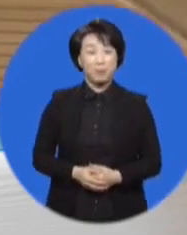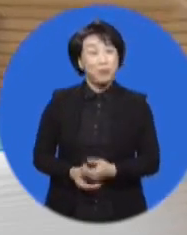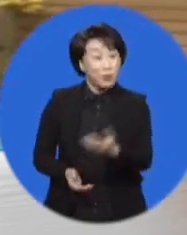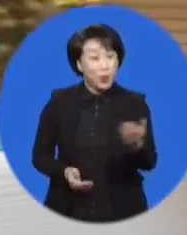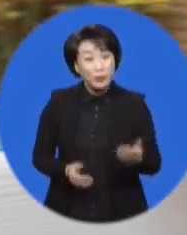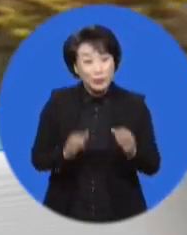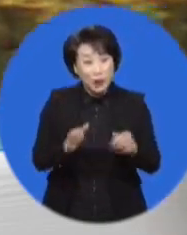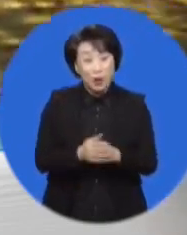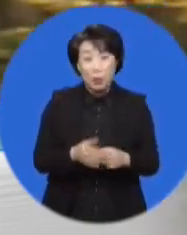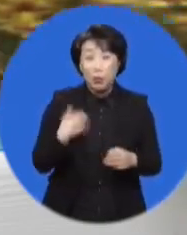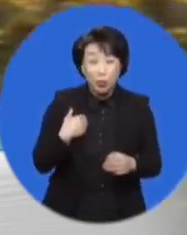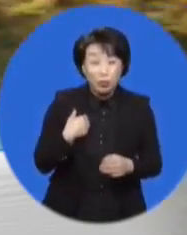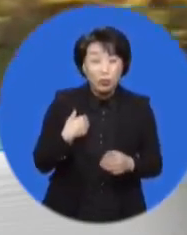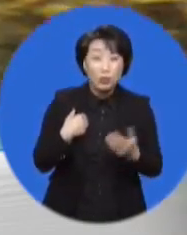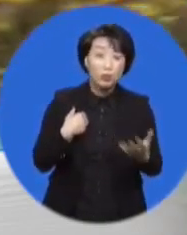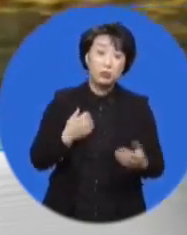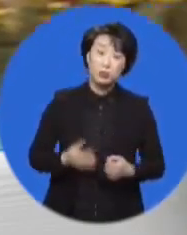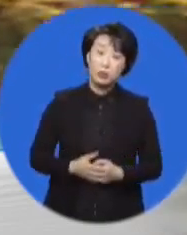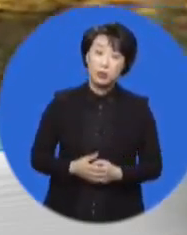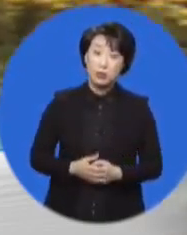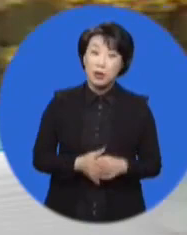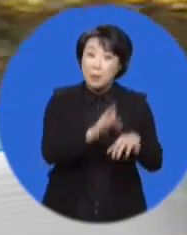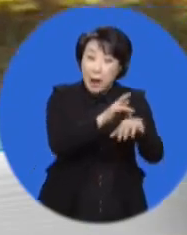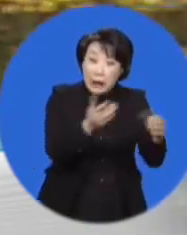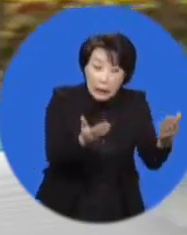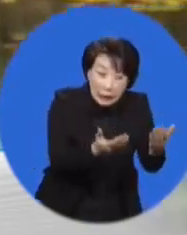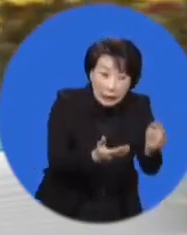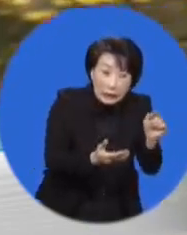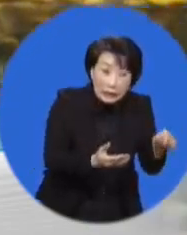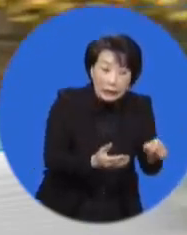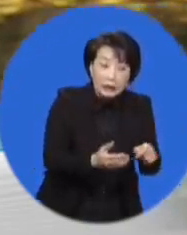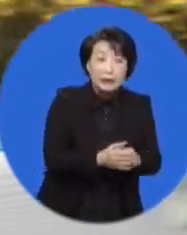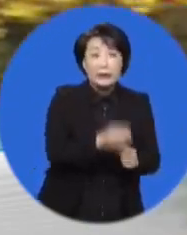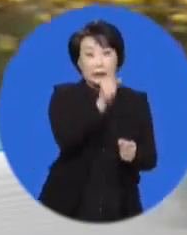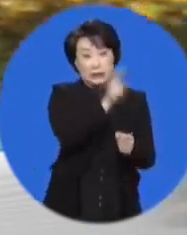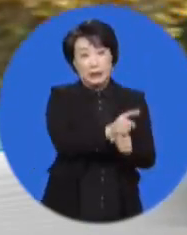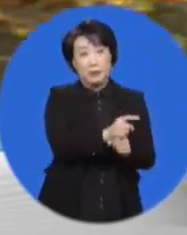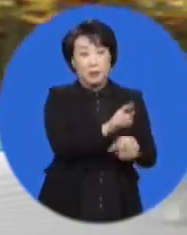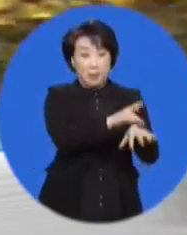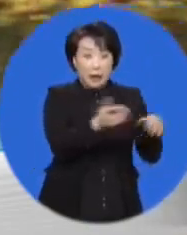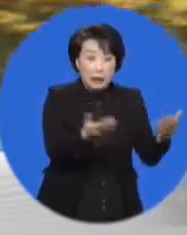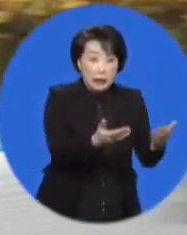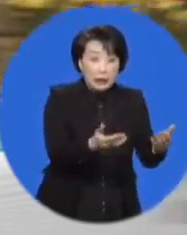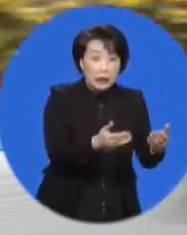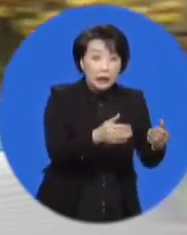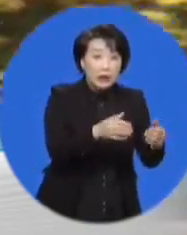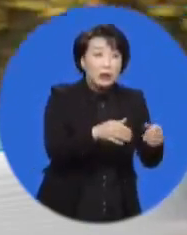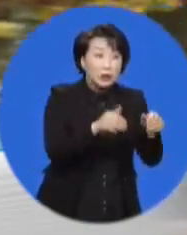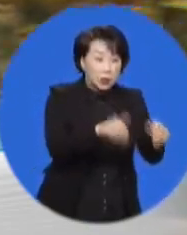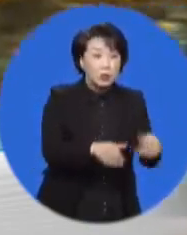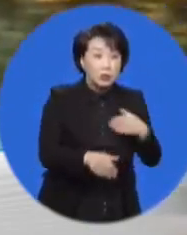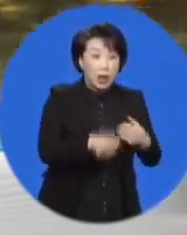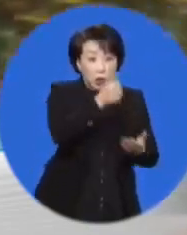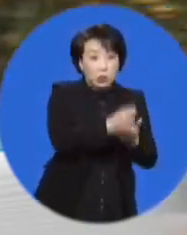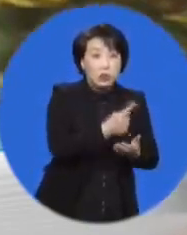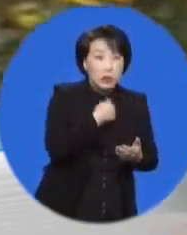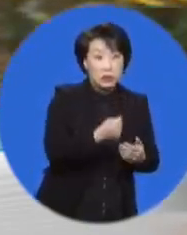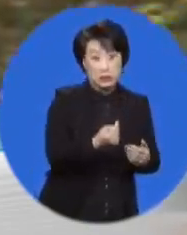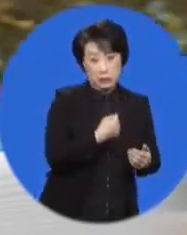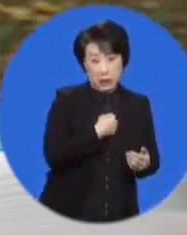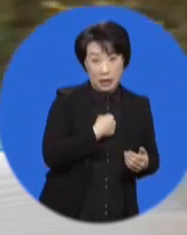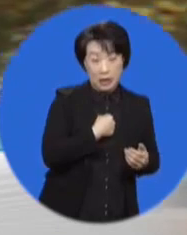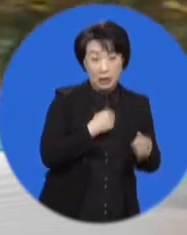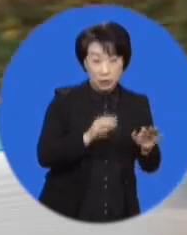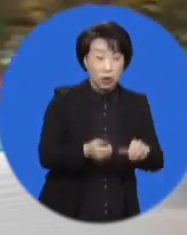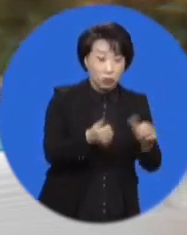어떻게 모른다고요? 마귀 2일에서 이미 마귀 일꾼이 되어 죄를 진 내가